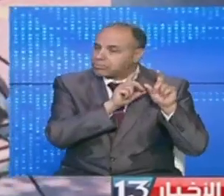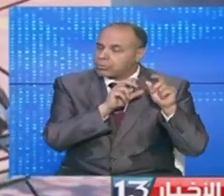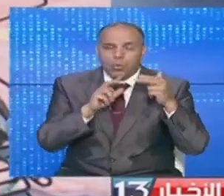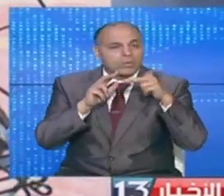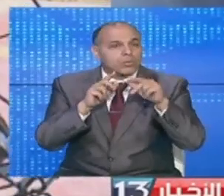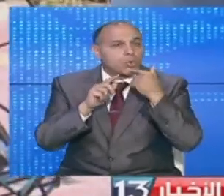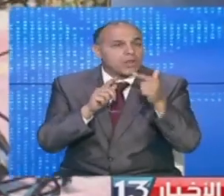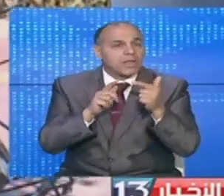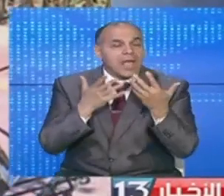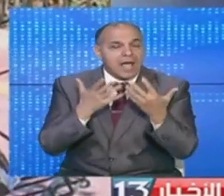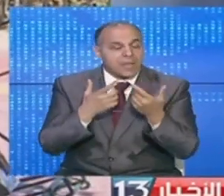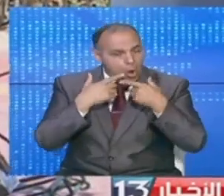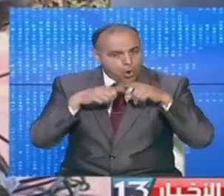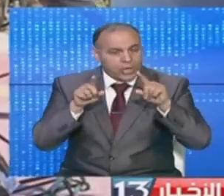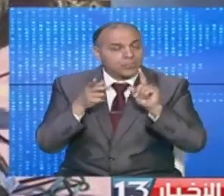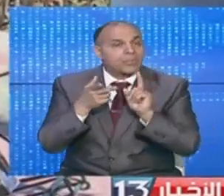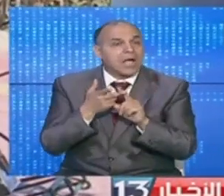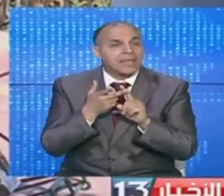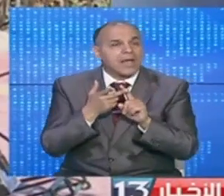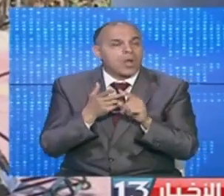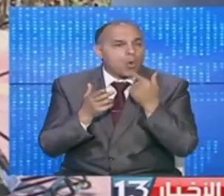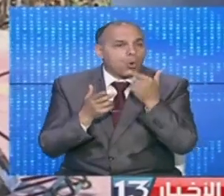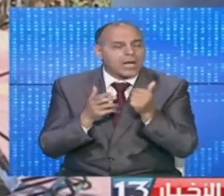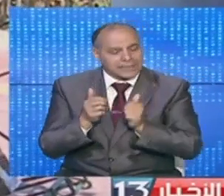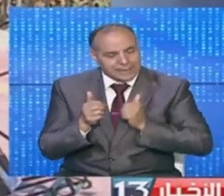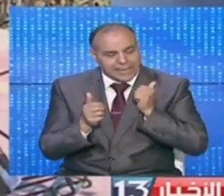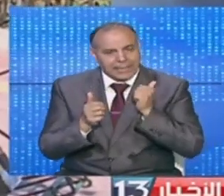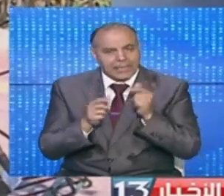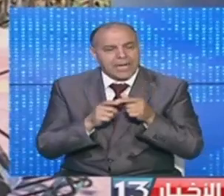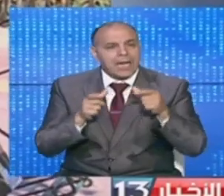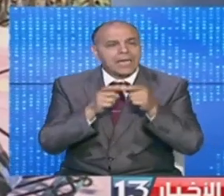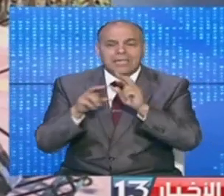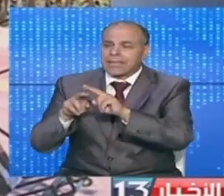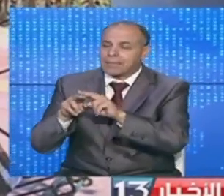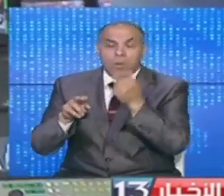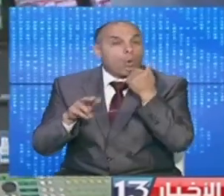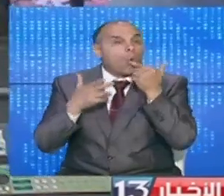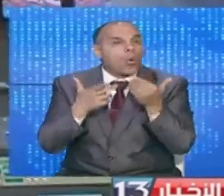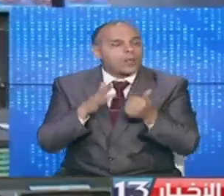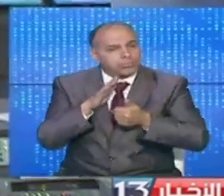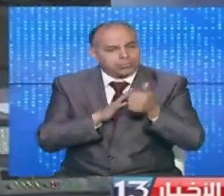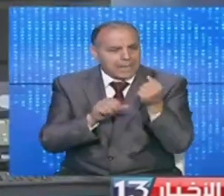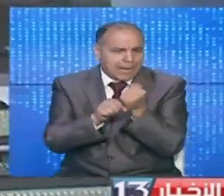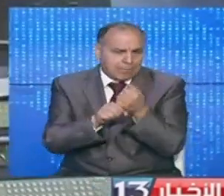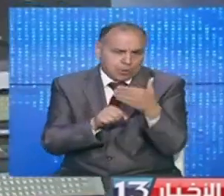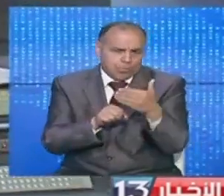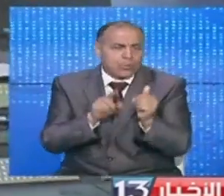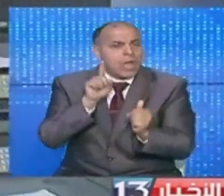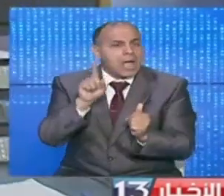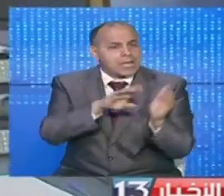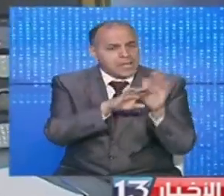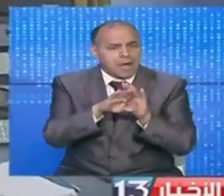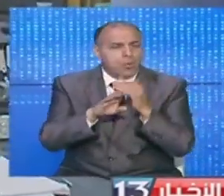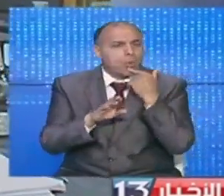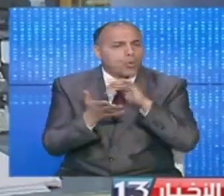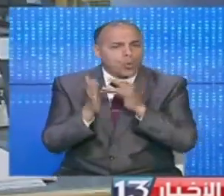البصري ويضمن حريته ويكرس استقلالية الهيئة التعديلية ونجاعة عملها ويحافظ